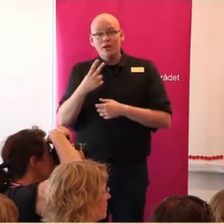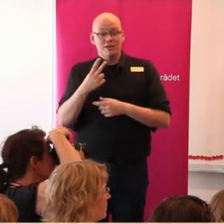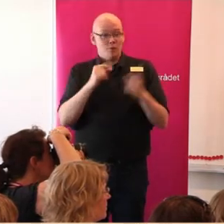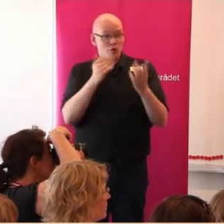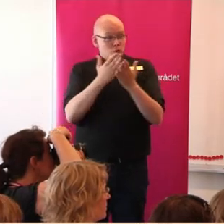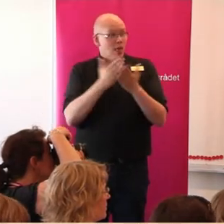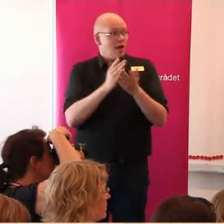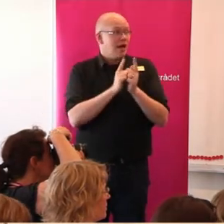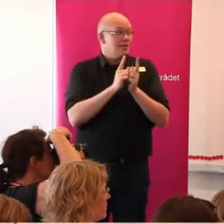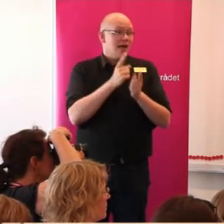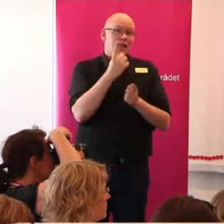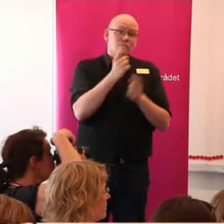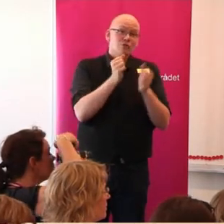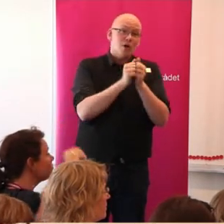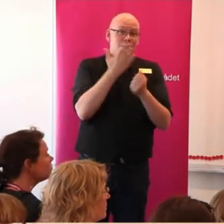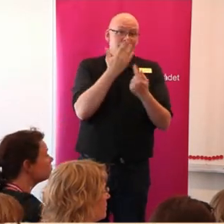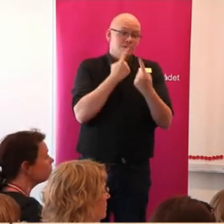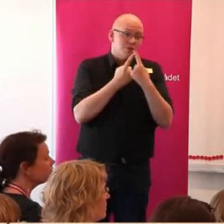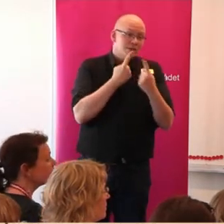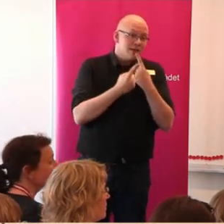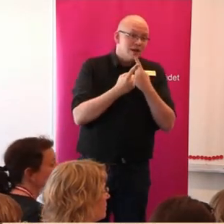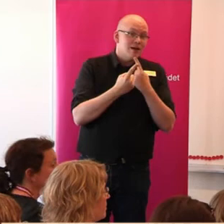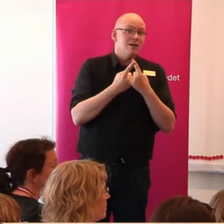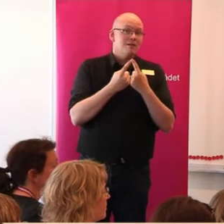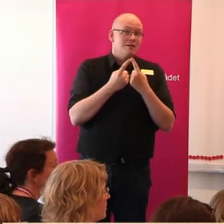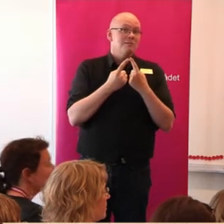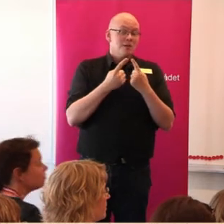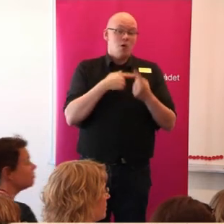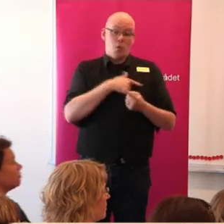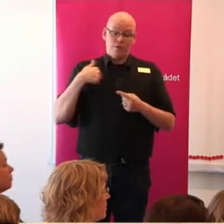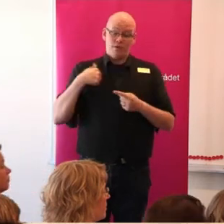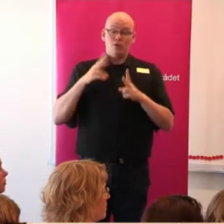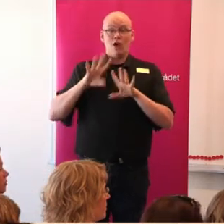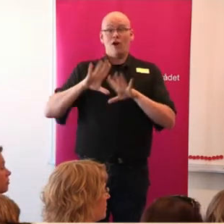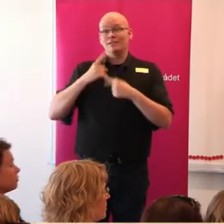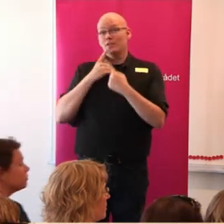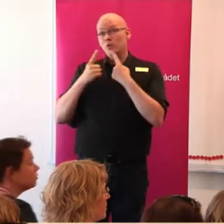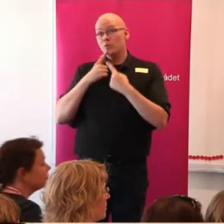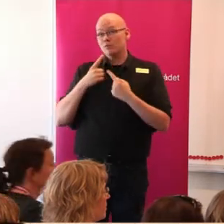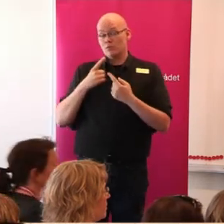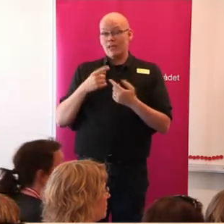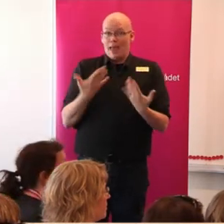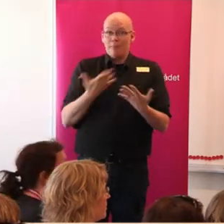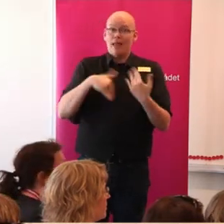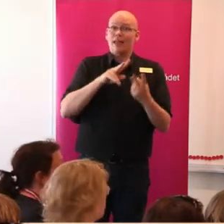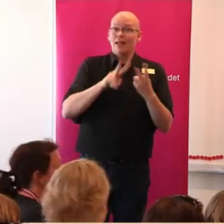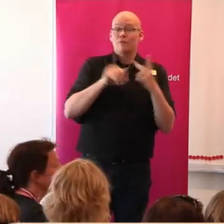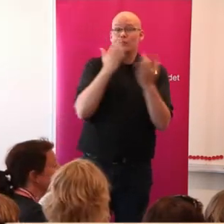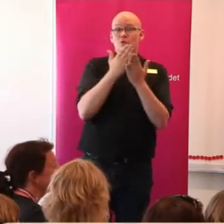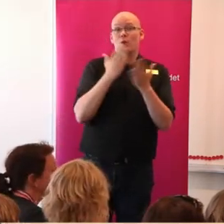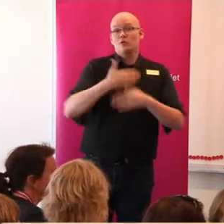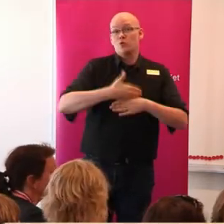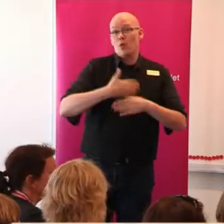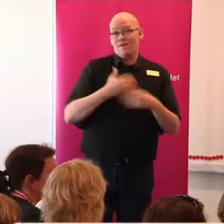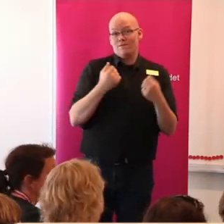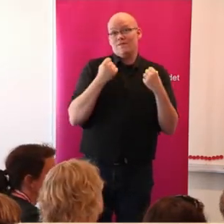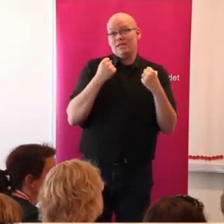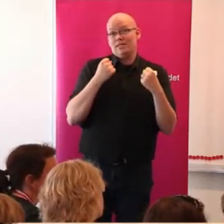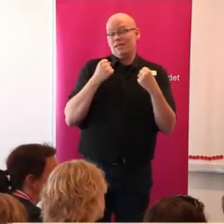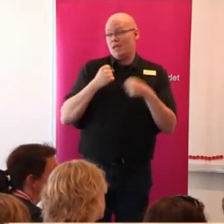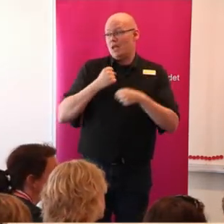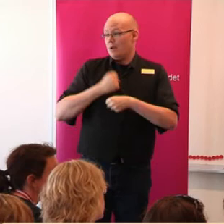satt ner när det smällde till och så mycket konkurs. Så då hade vi också en diskussion, bland annat om folkhögskolornas roll, för de var viktiga i arbetet efter